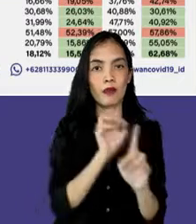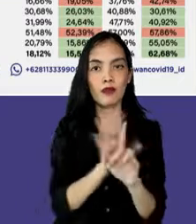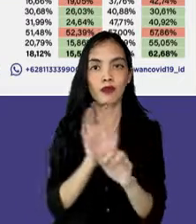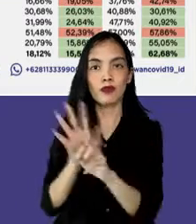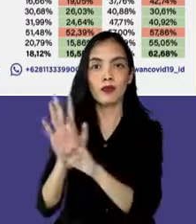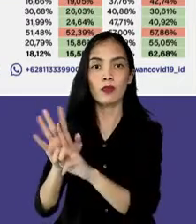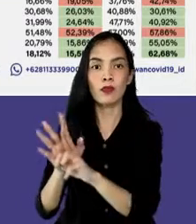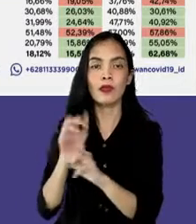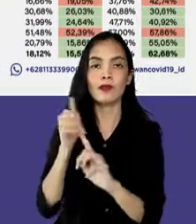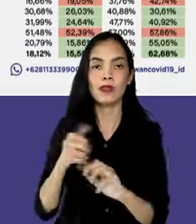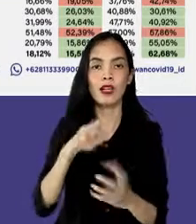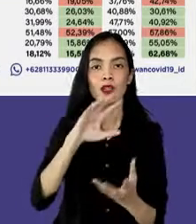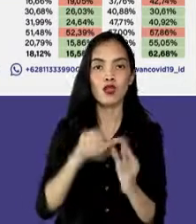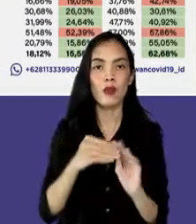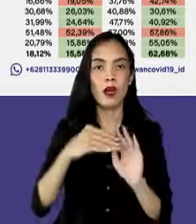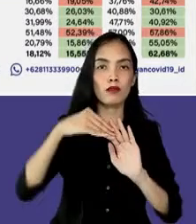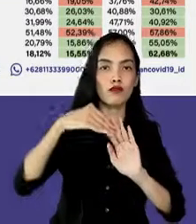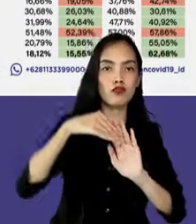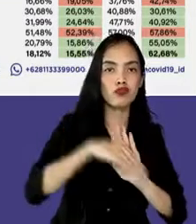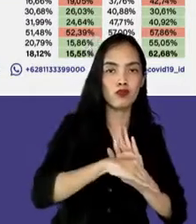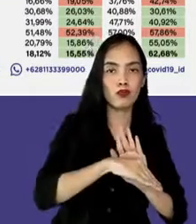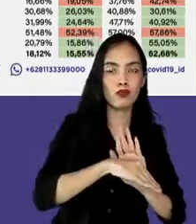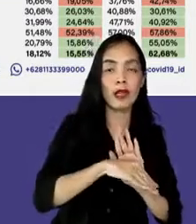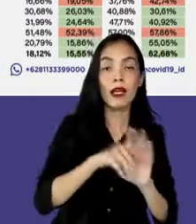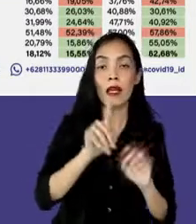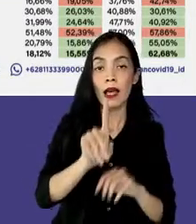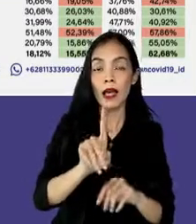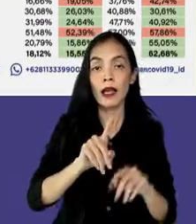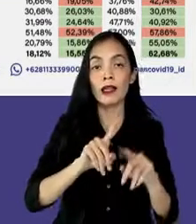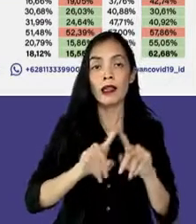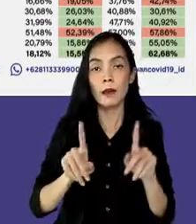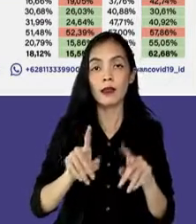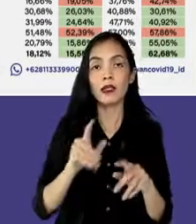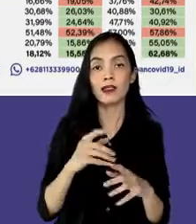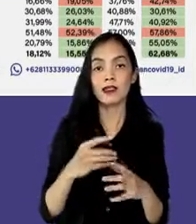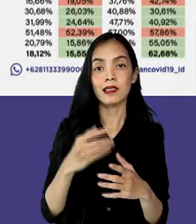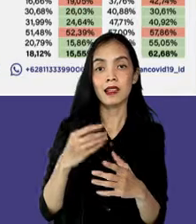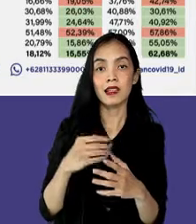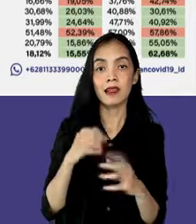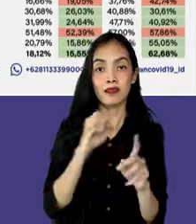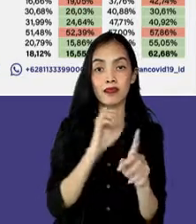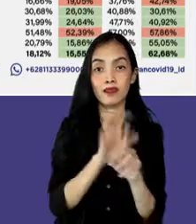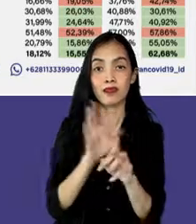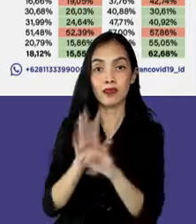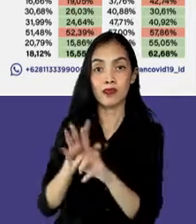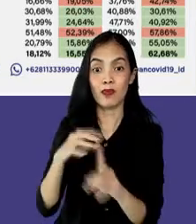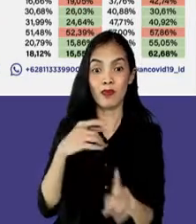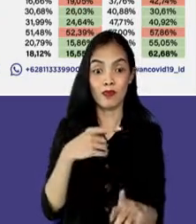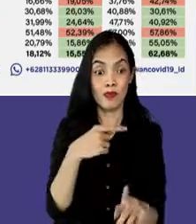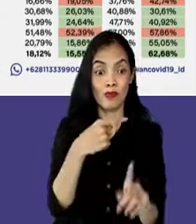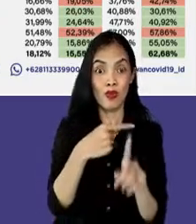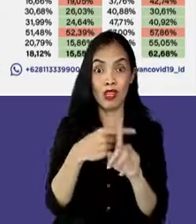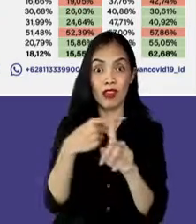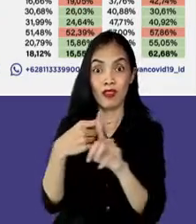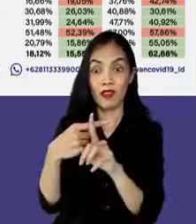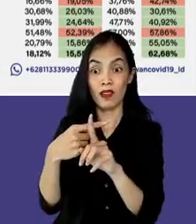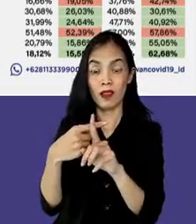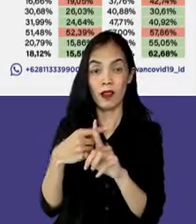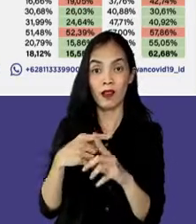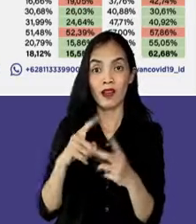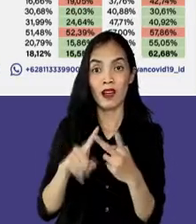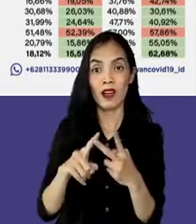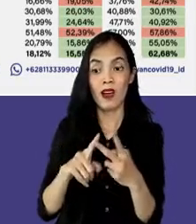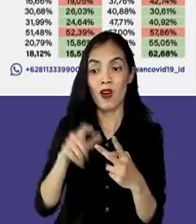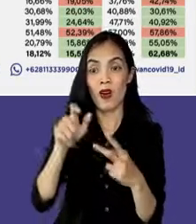dapat terus Mengalami penurunan Hai namun sama dengan perkembangan kasus positif perkembangan kasus aktif